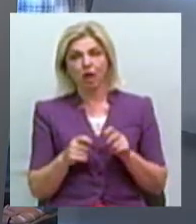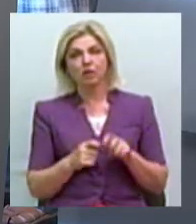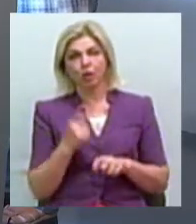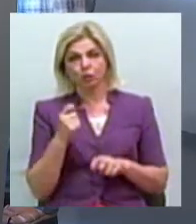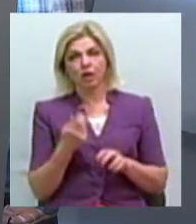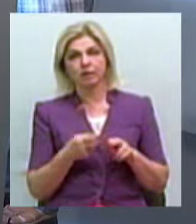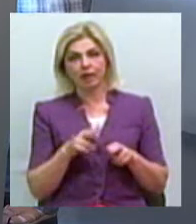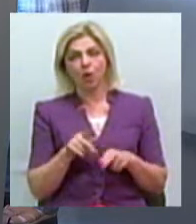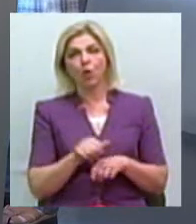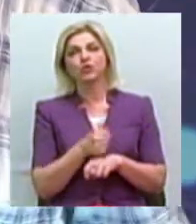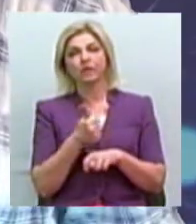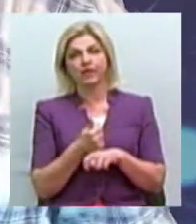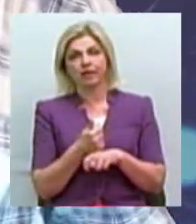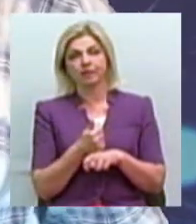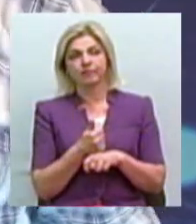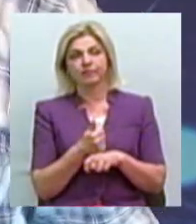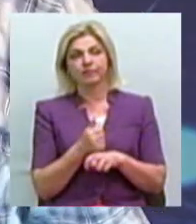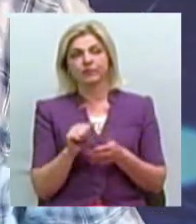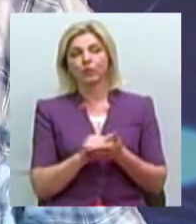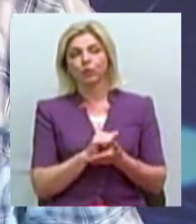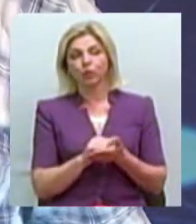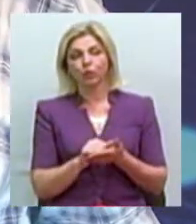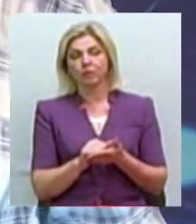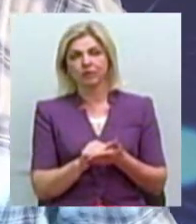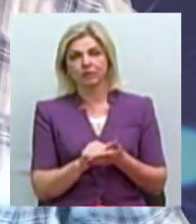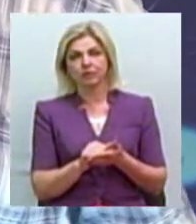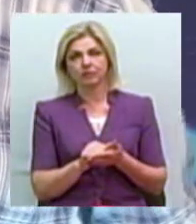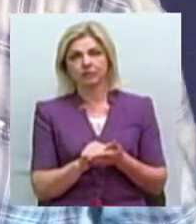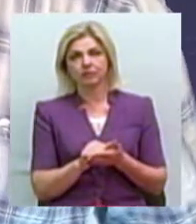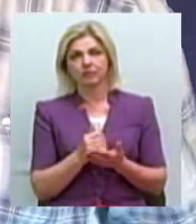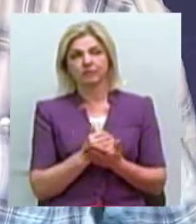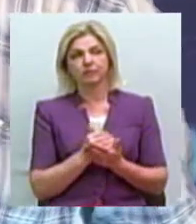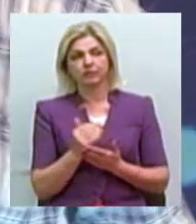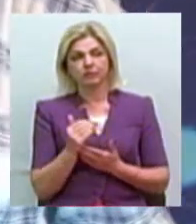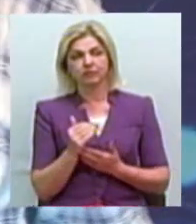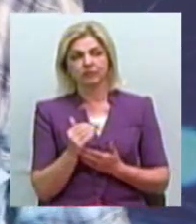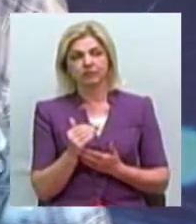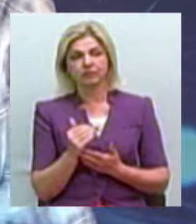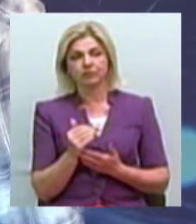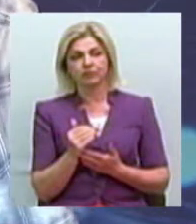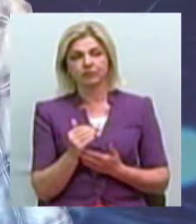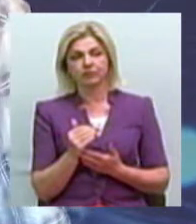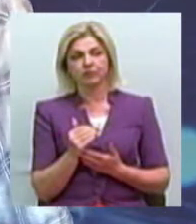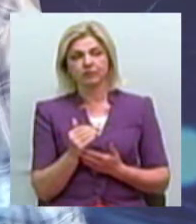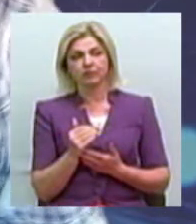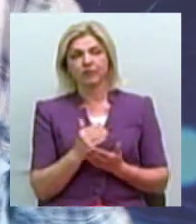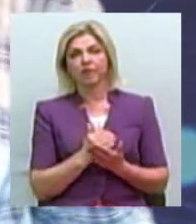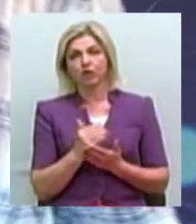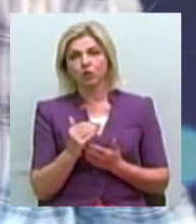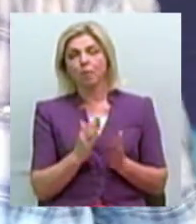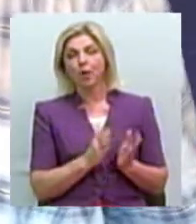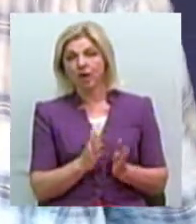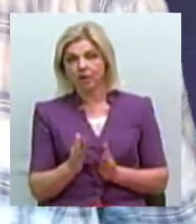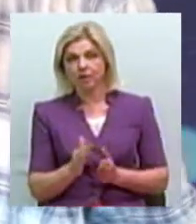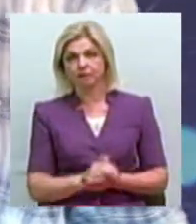нарушаются вот эти основные, так сказать, документы высшего, собственно говоря, порядка,